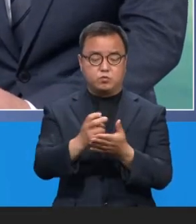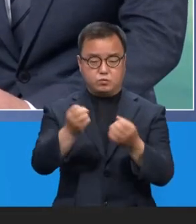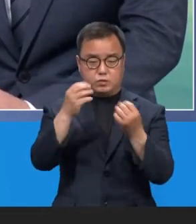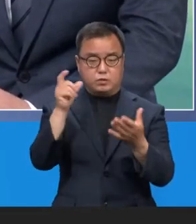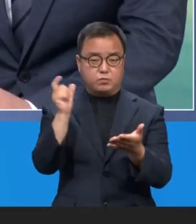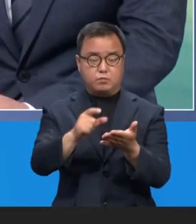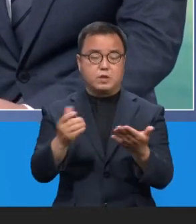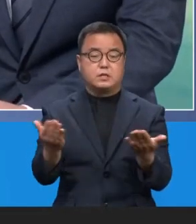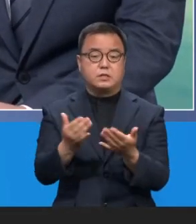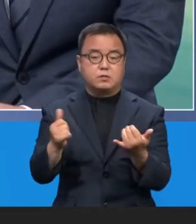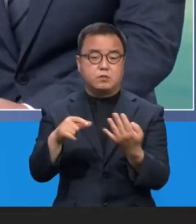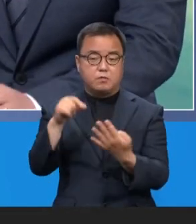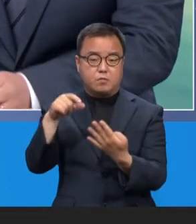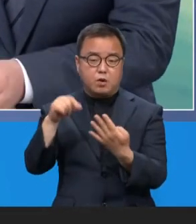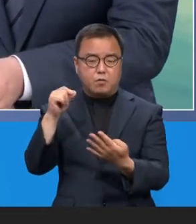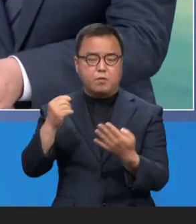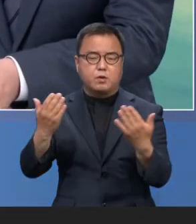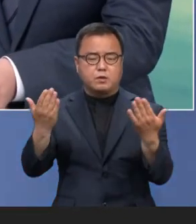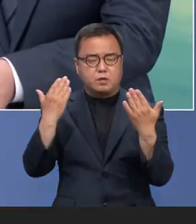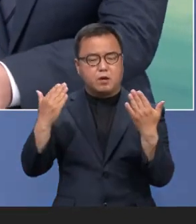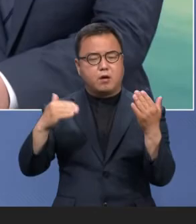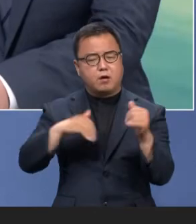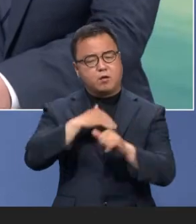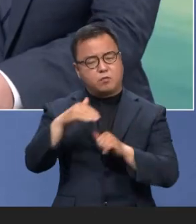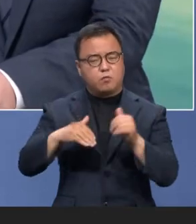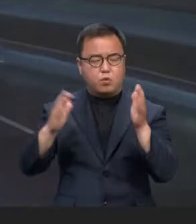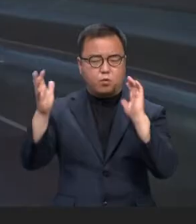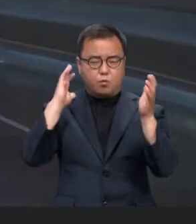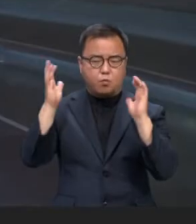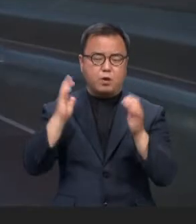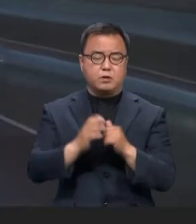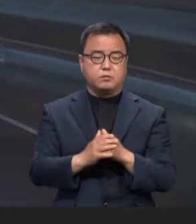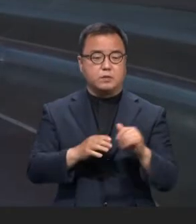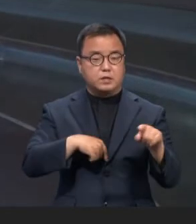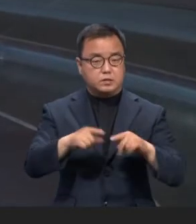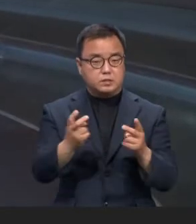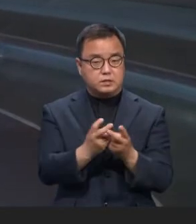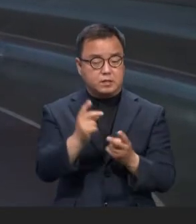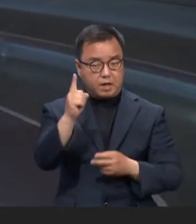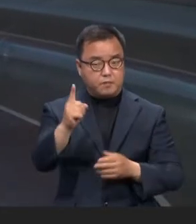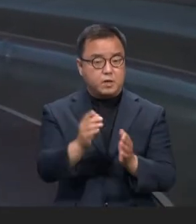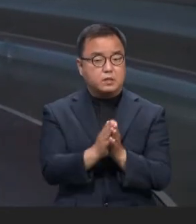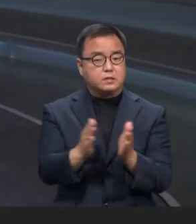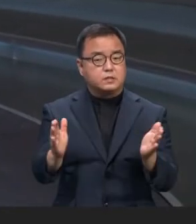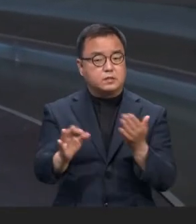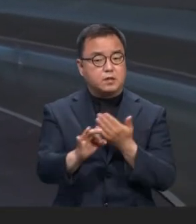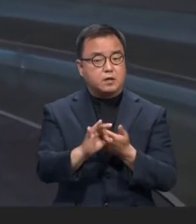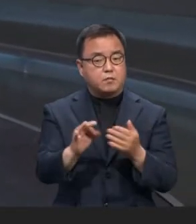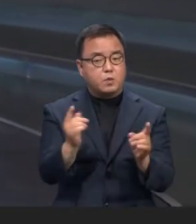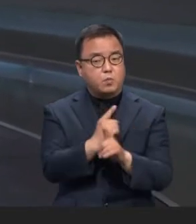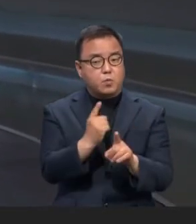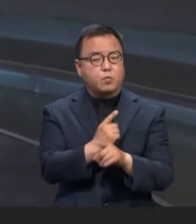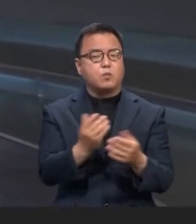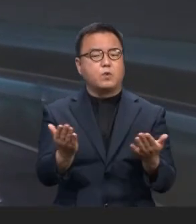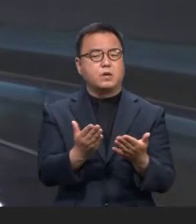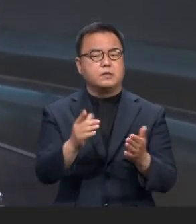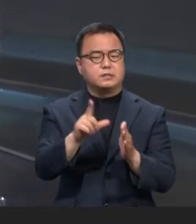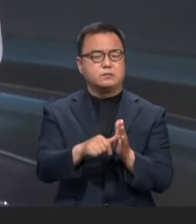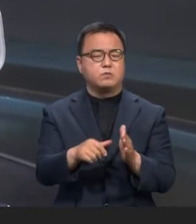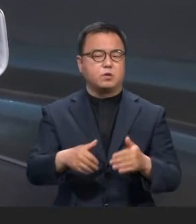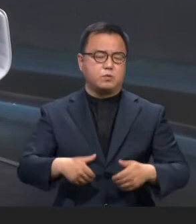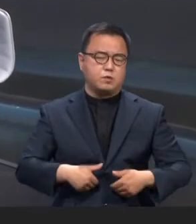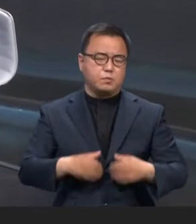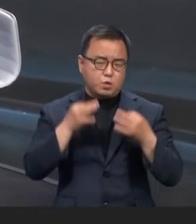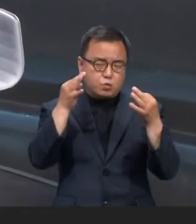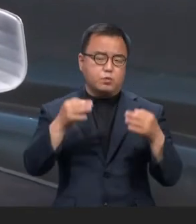대학 입장에서는 혼란을 피하기 어려워 보입니다 그렇습니다 한번 정책 일단 시행이 되고 나면 뭐 다시 고치는 것도 큰 시간이나 노력 같은게 들 수